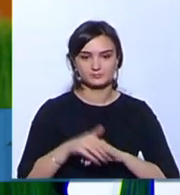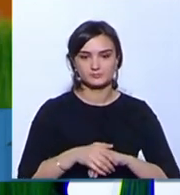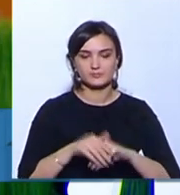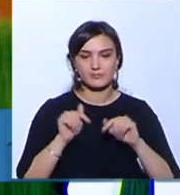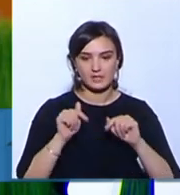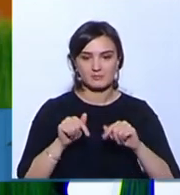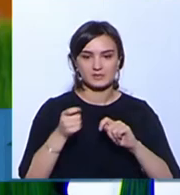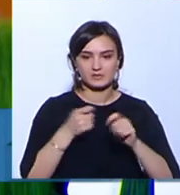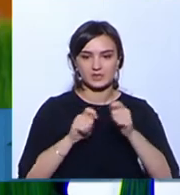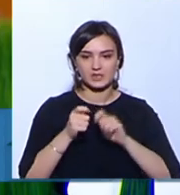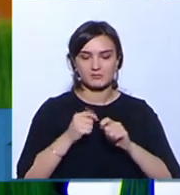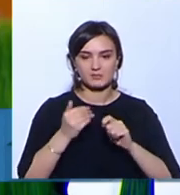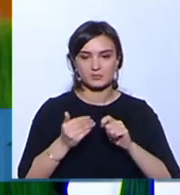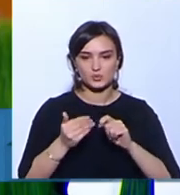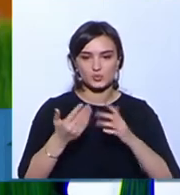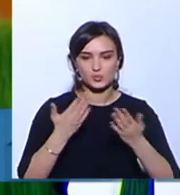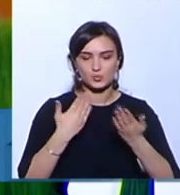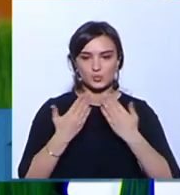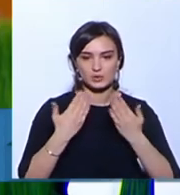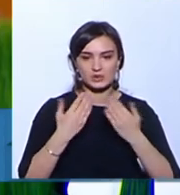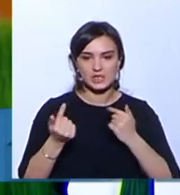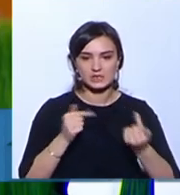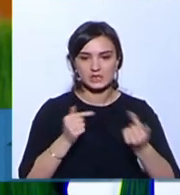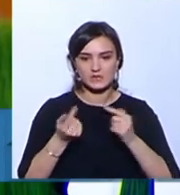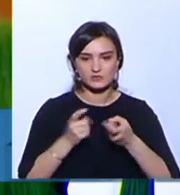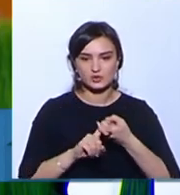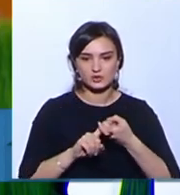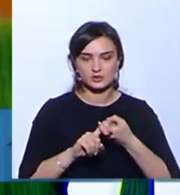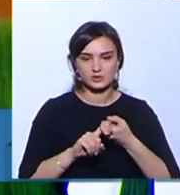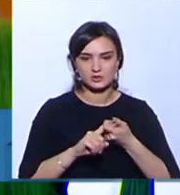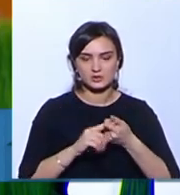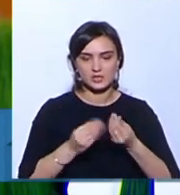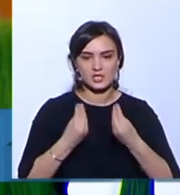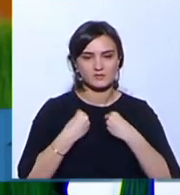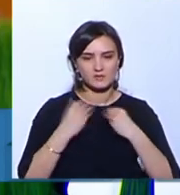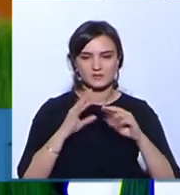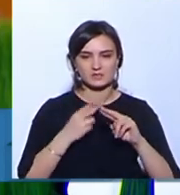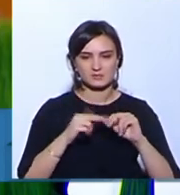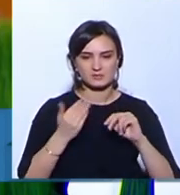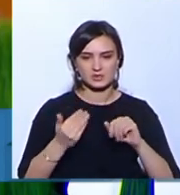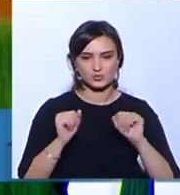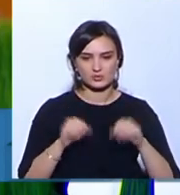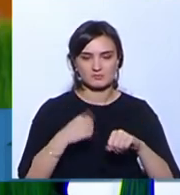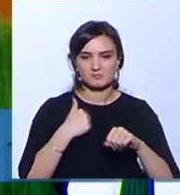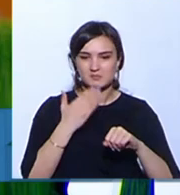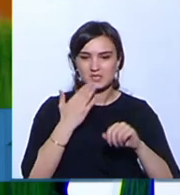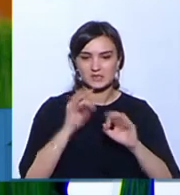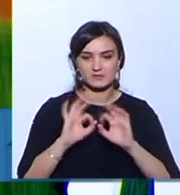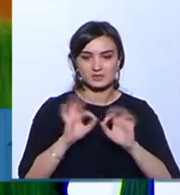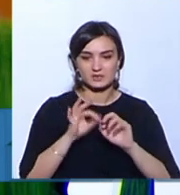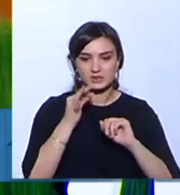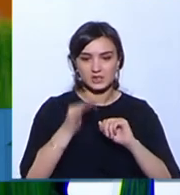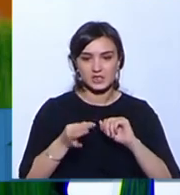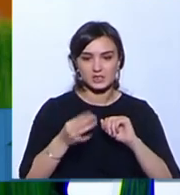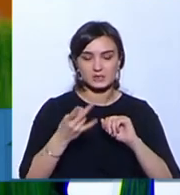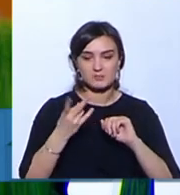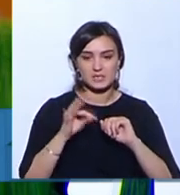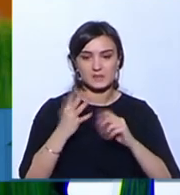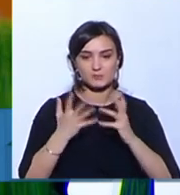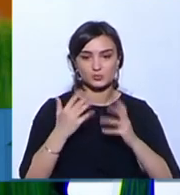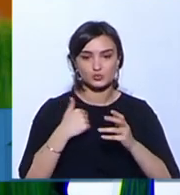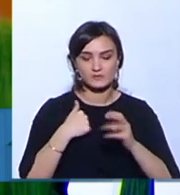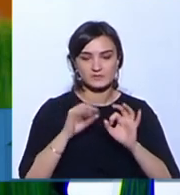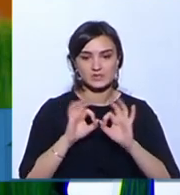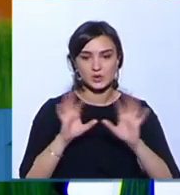აი ამ ნივთიერებების ურთიერთქმედება არ გვაძლევს ამის საშუალებას. ახლა მე მარტივად ჩამოვაყალიბე, მაგრამ თუ